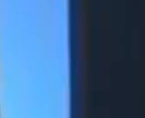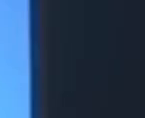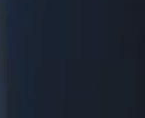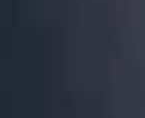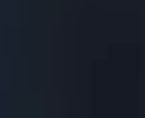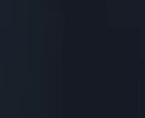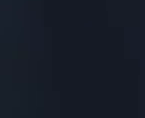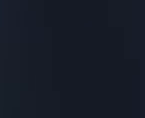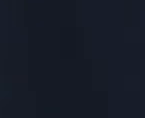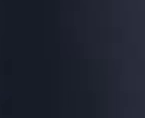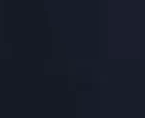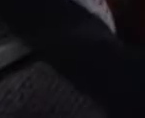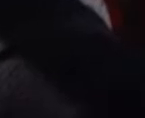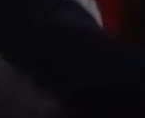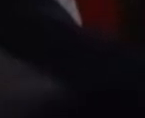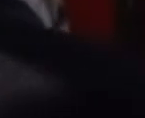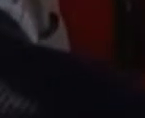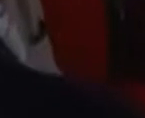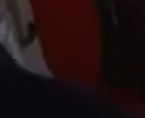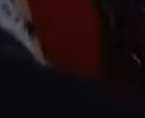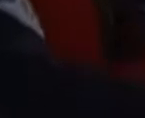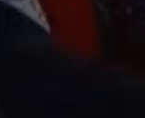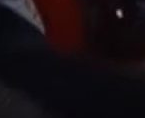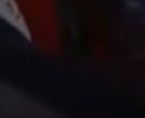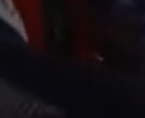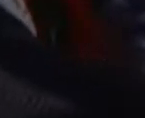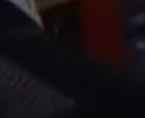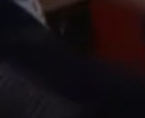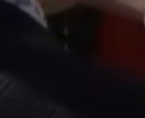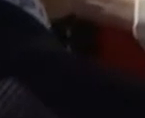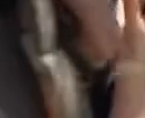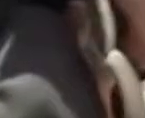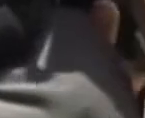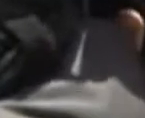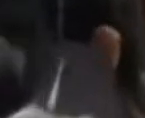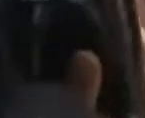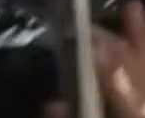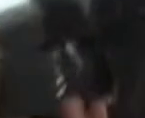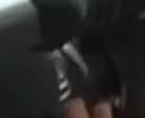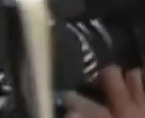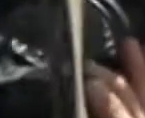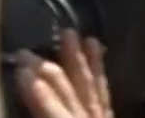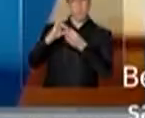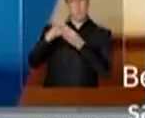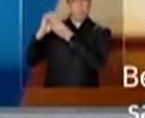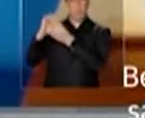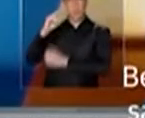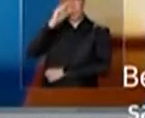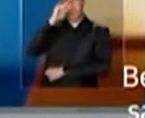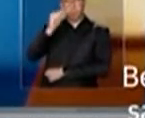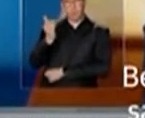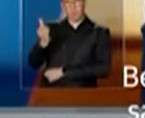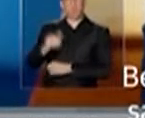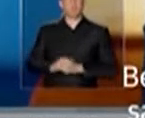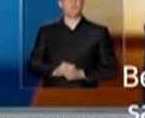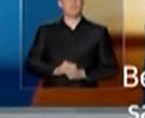έκανε τη μεγάλη διαφορά ο Μακρόν, στην τεκμηρίωση του και σε μια πιο τεχνοκρατική αλλά συνάμα και πολιτική προσέγγιση όλων των θεμάτων. Μάλιστα.